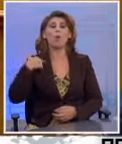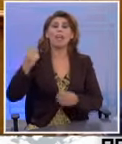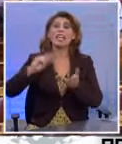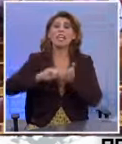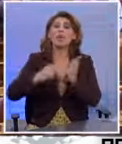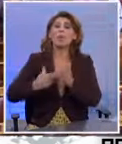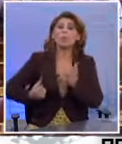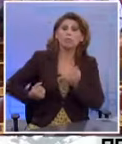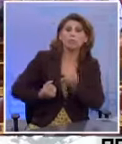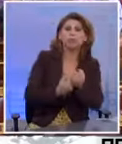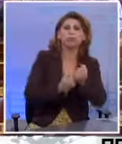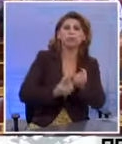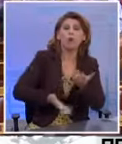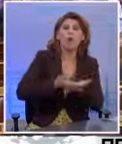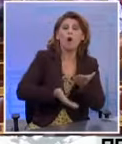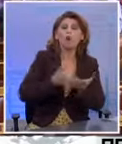Αυτή είναι η αλήθεια, κύριε Μητσοτάκη.